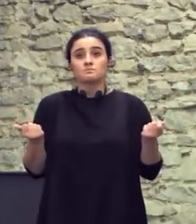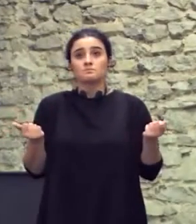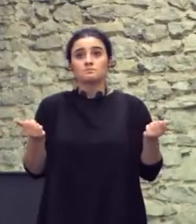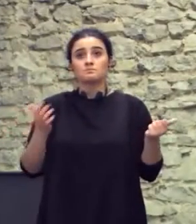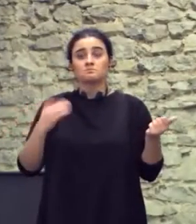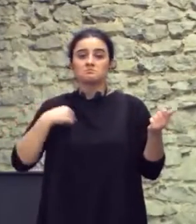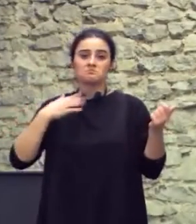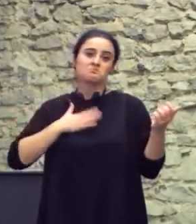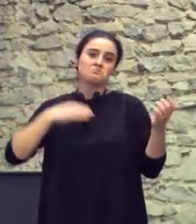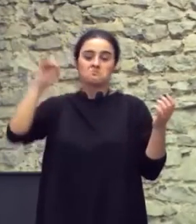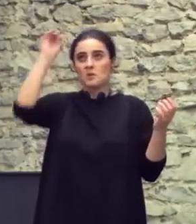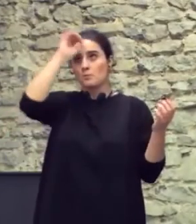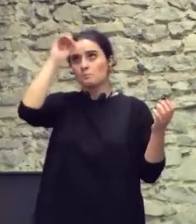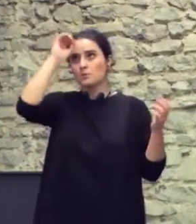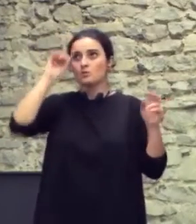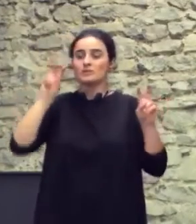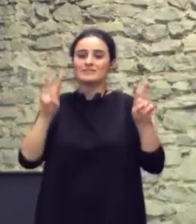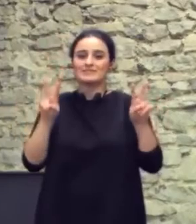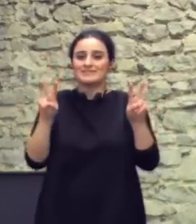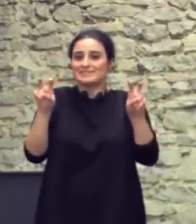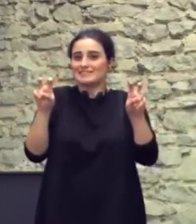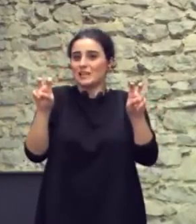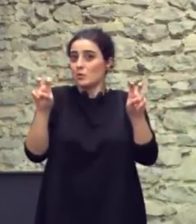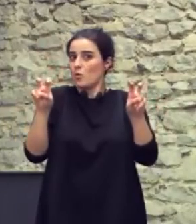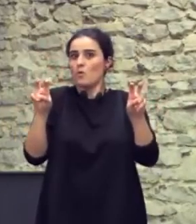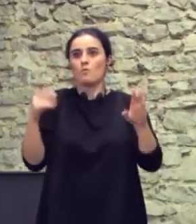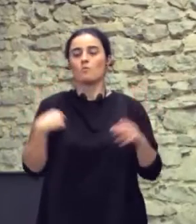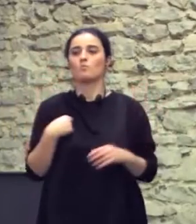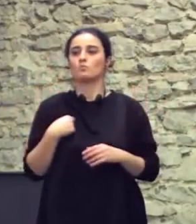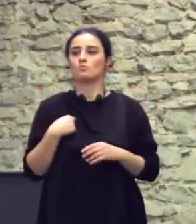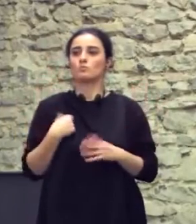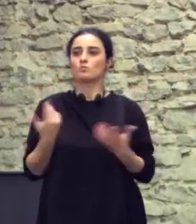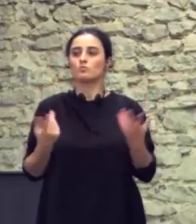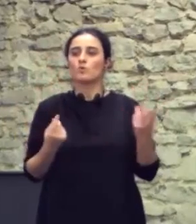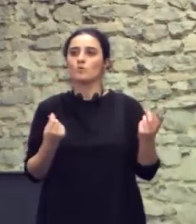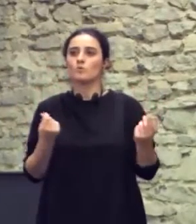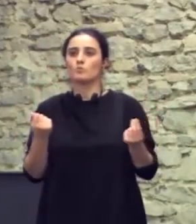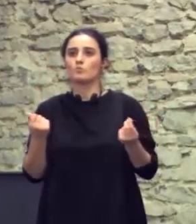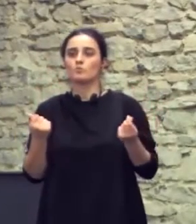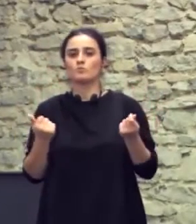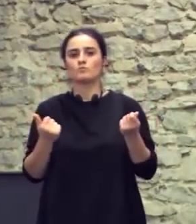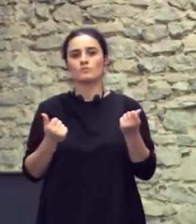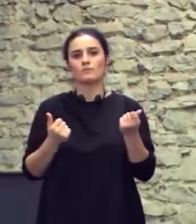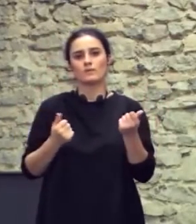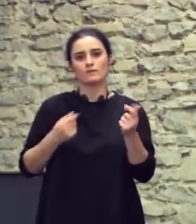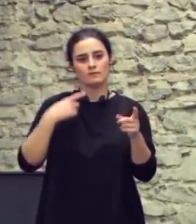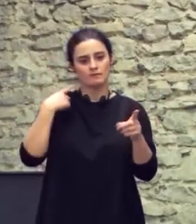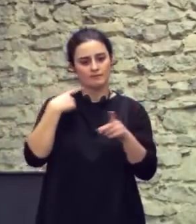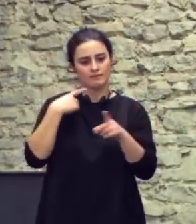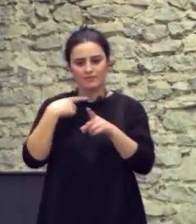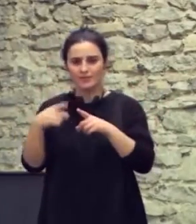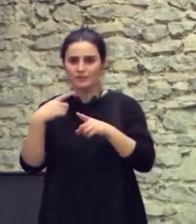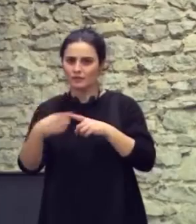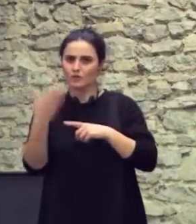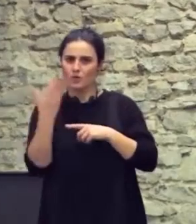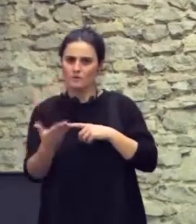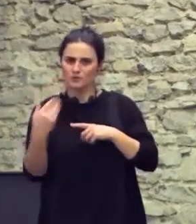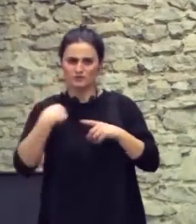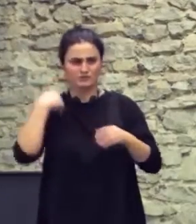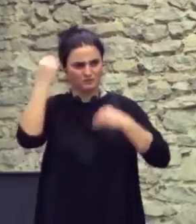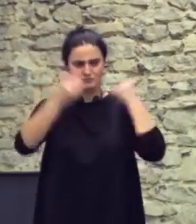nire ustez, izenburu honetatik, bi idei oso importanteak azpimarratuko